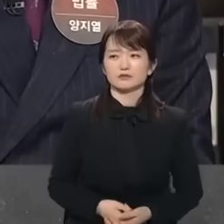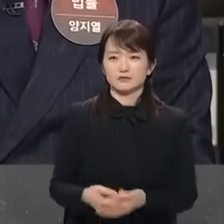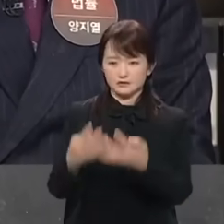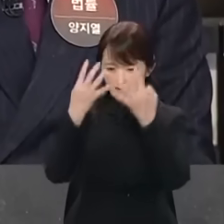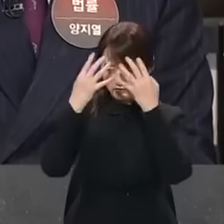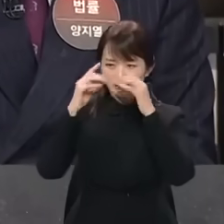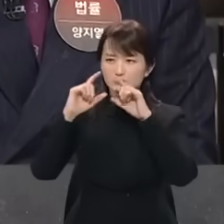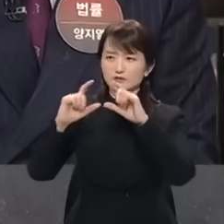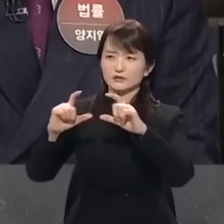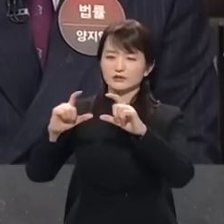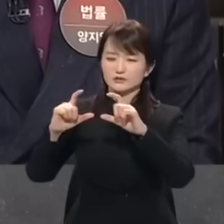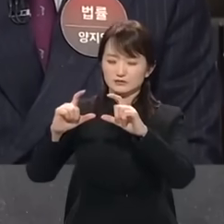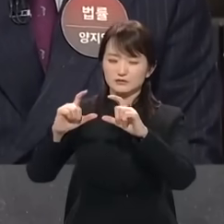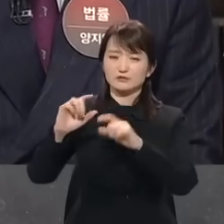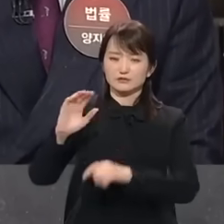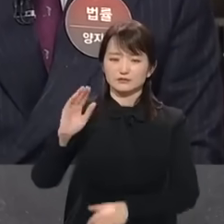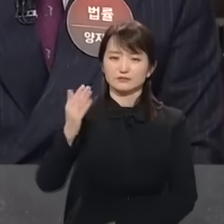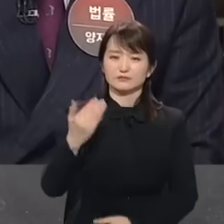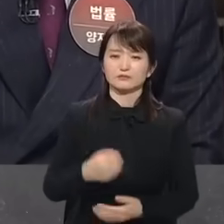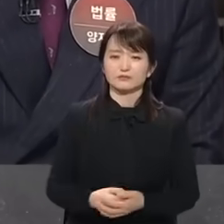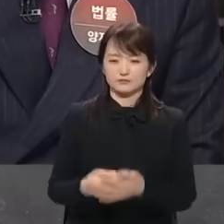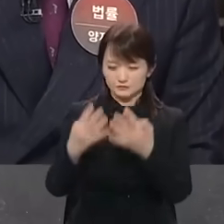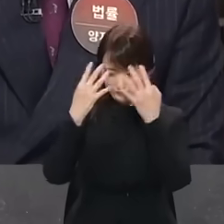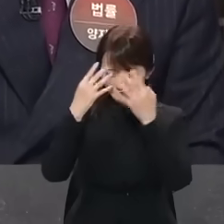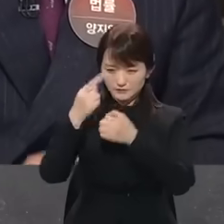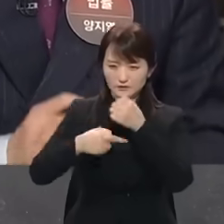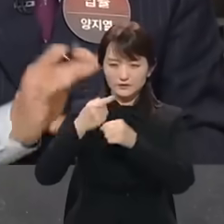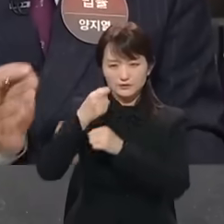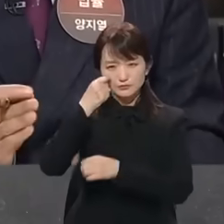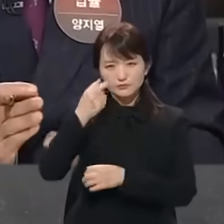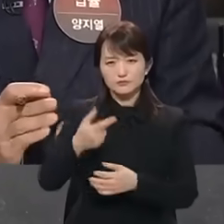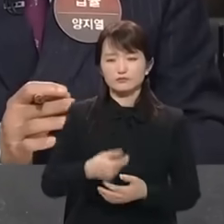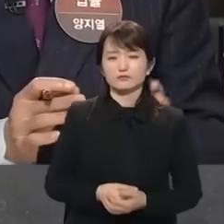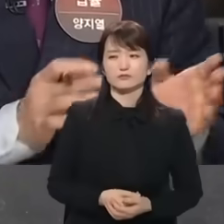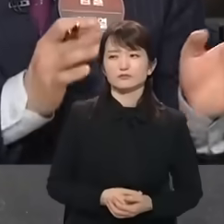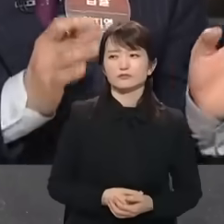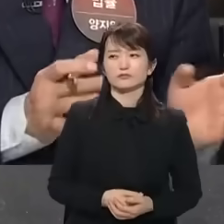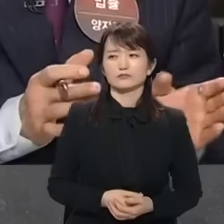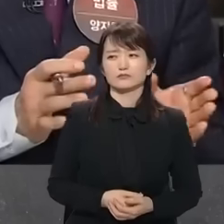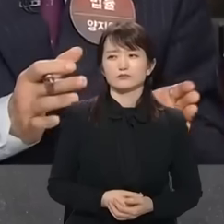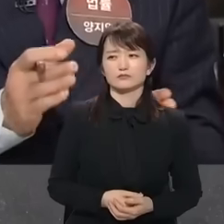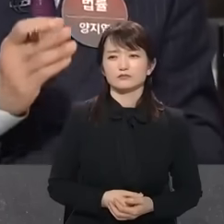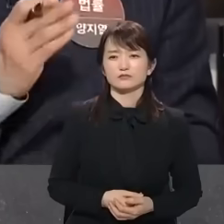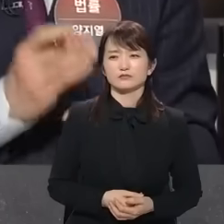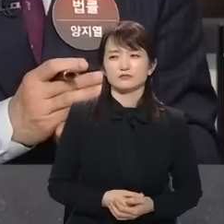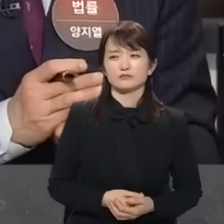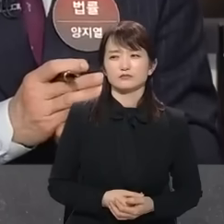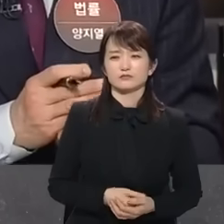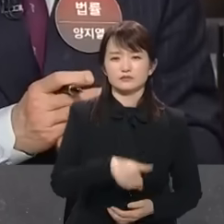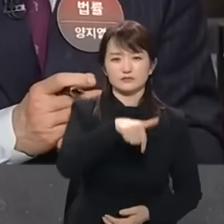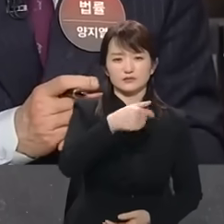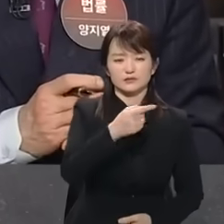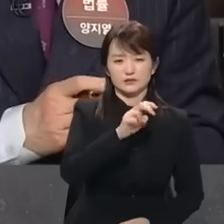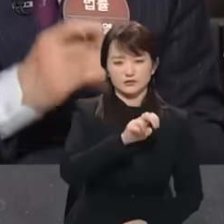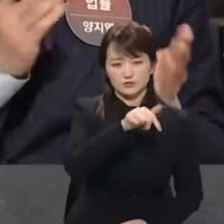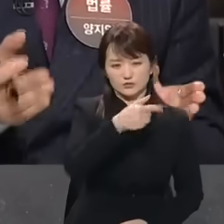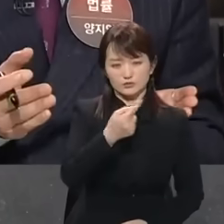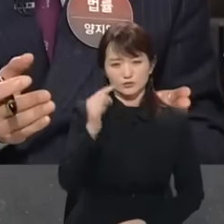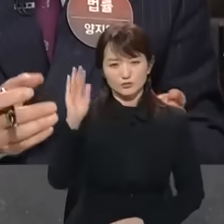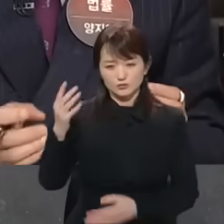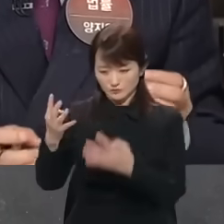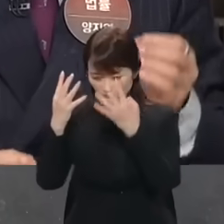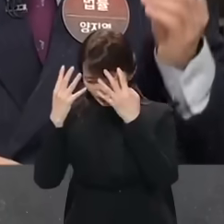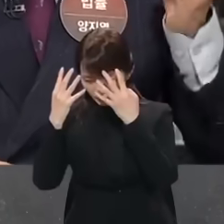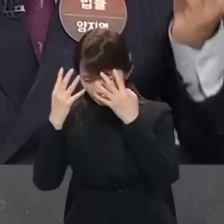선고하는 것은 우리가 피할 수 없다라고 해서 금고 1년 6개월 선고를 했고요 금고형은 사실 요즘에는 징역 형이랑 똑 같습니다 그런데 어떤